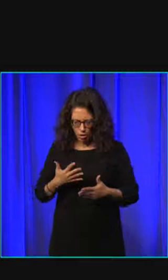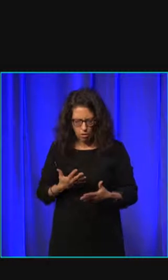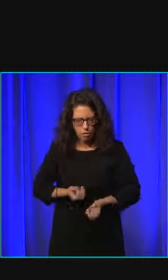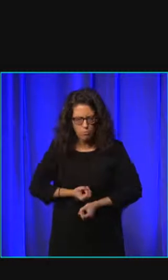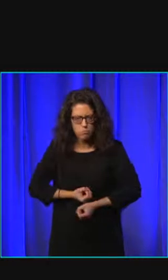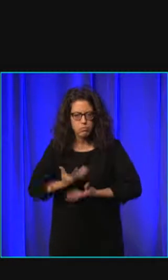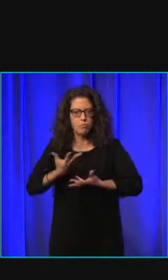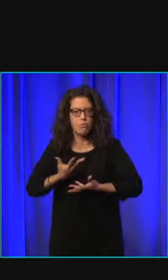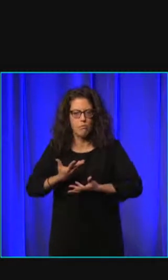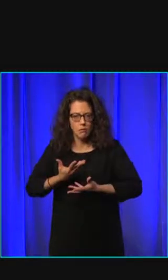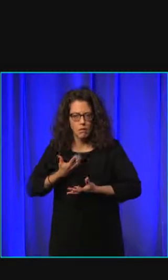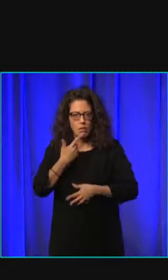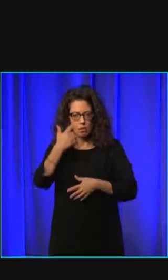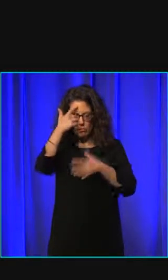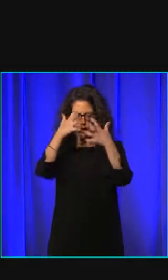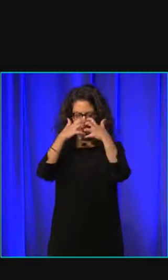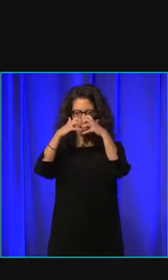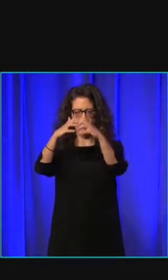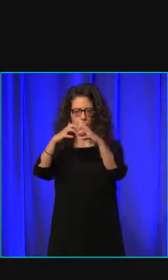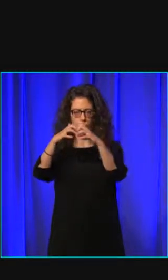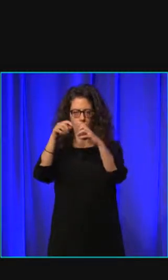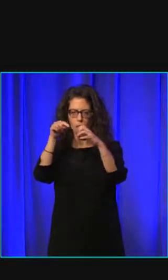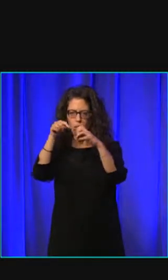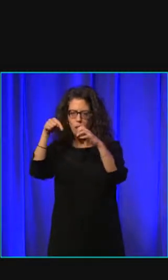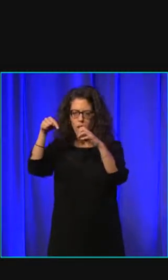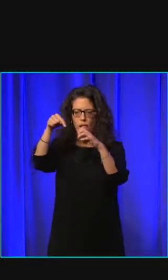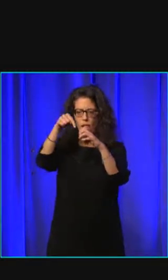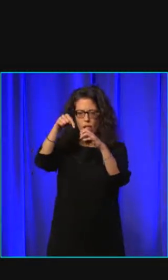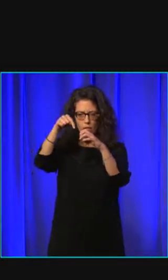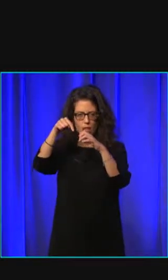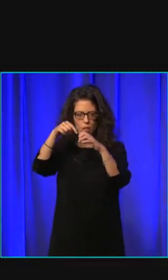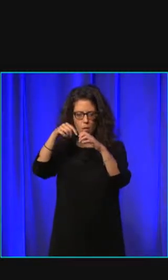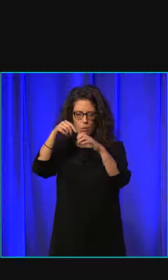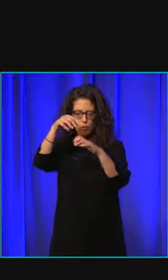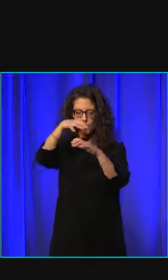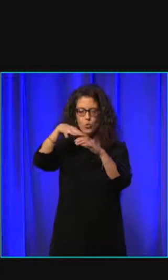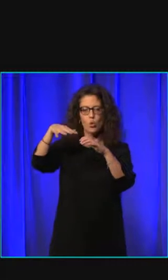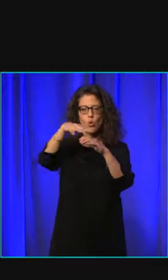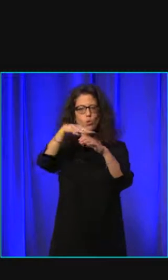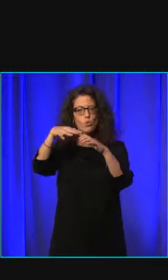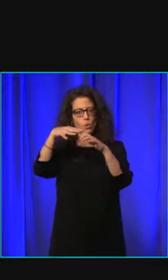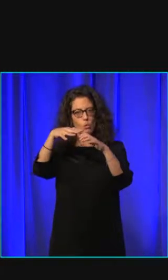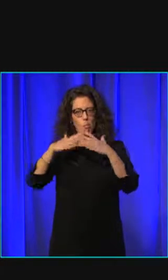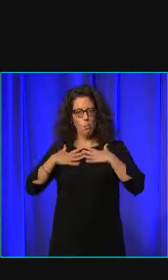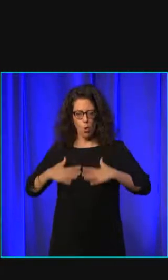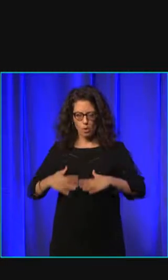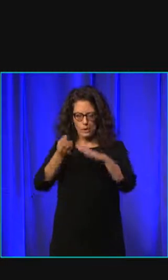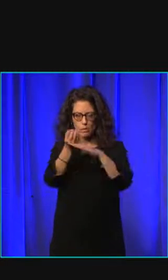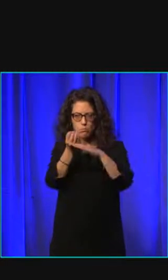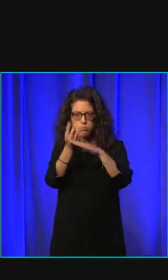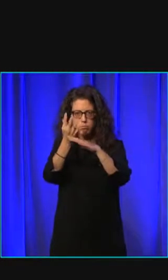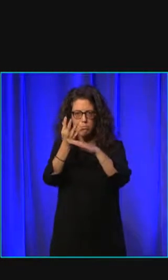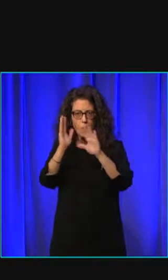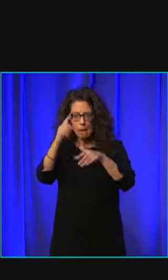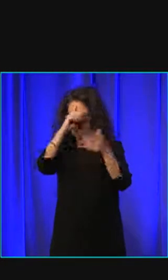en jeu, ça veut dire que dans le cerveau de l'individu, il y a des zones corticales motrices qui sont activées. De la même